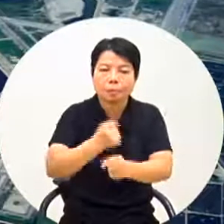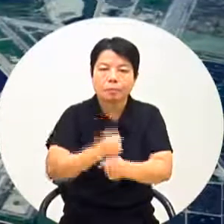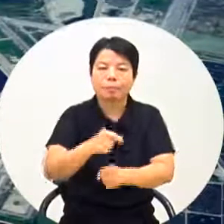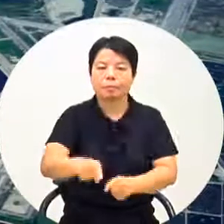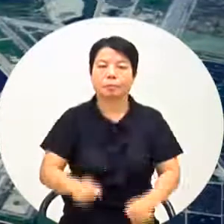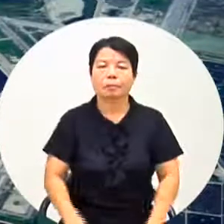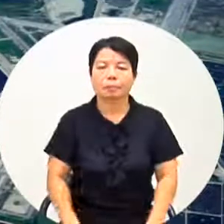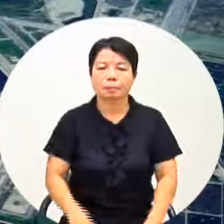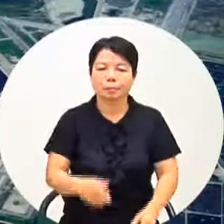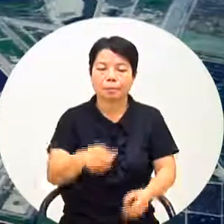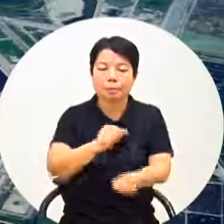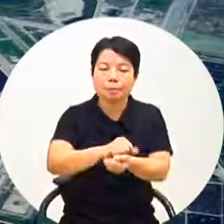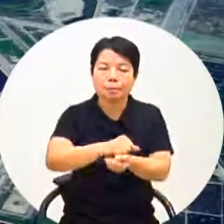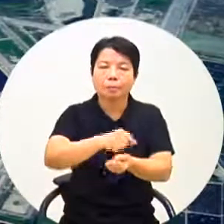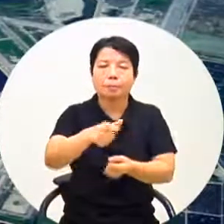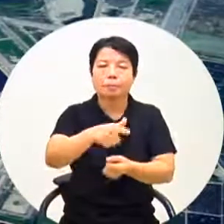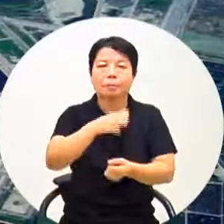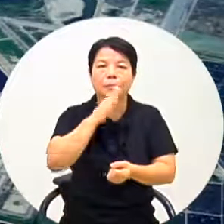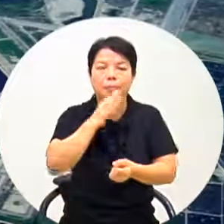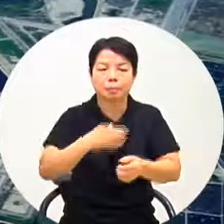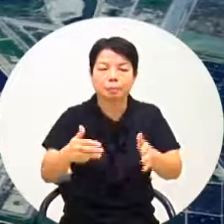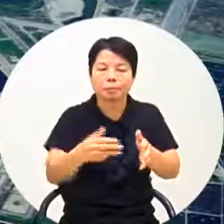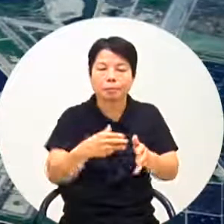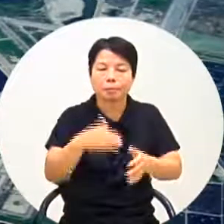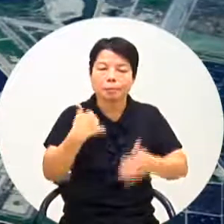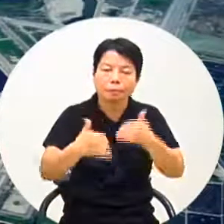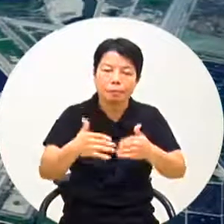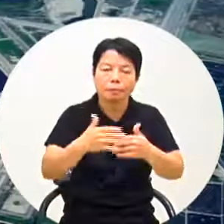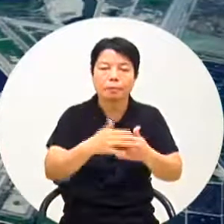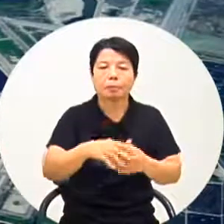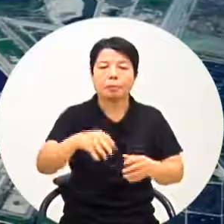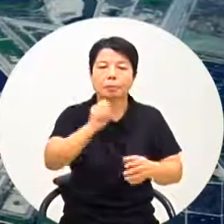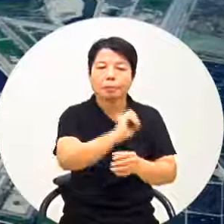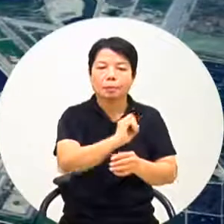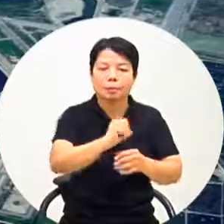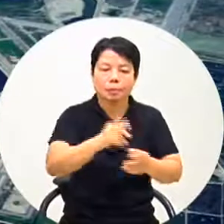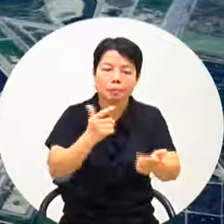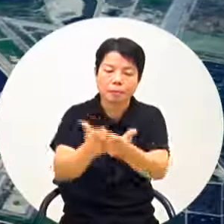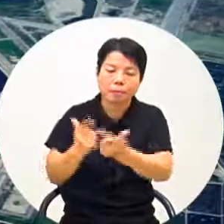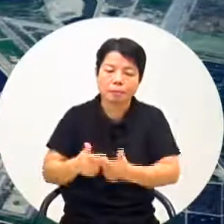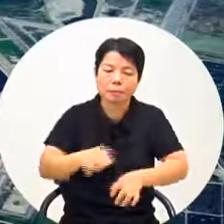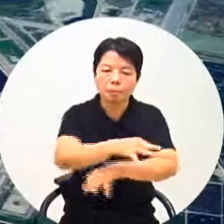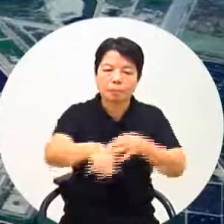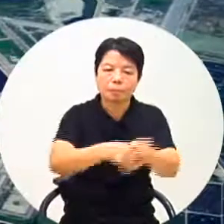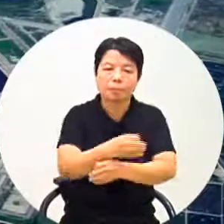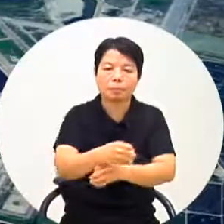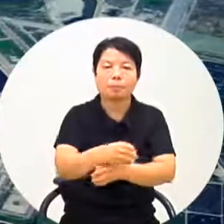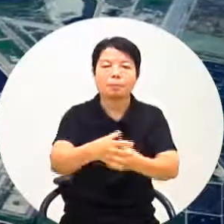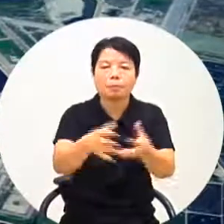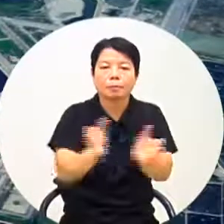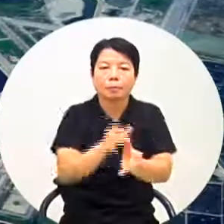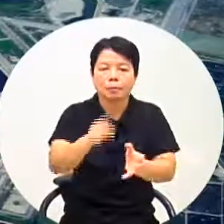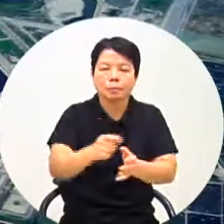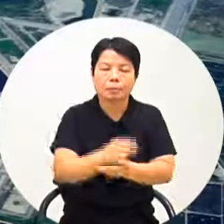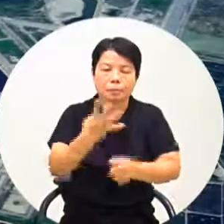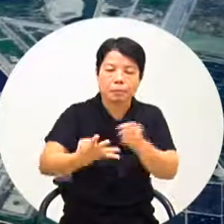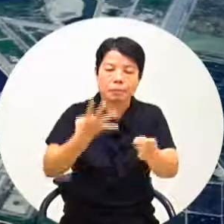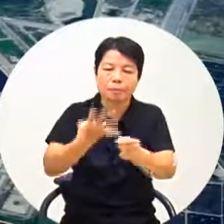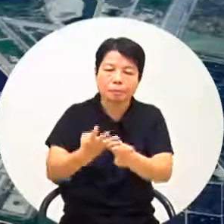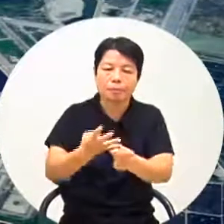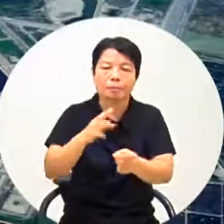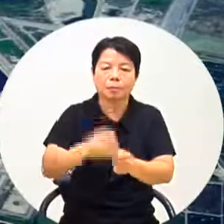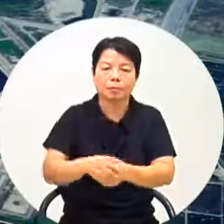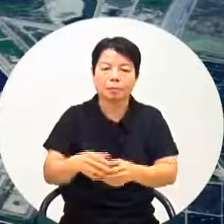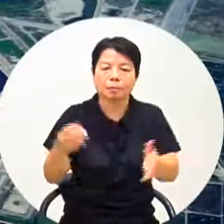西侧呢，计划面积43.04公顷。那配合经济部推动风力发电4年推动计划，以新